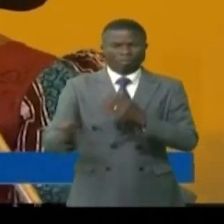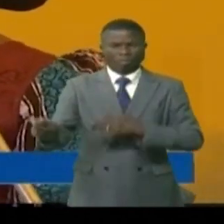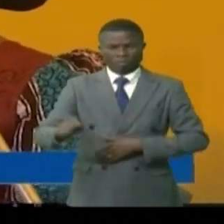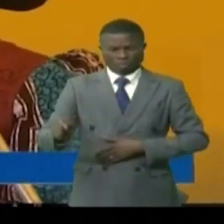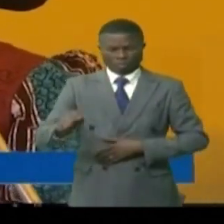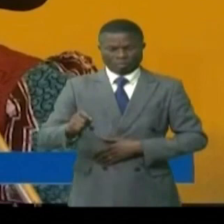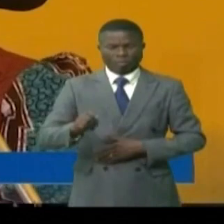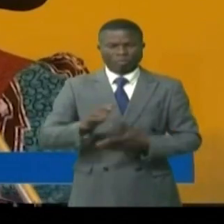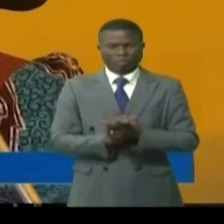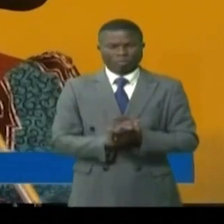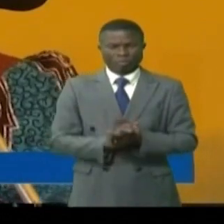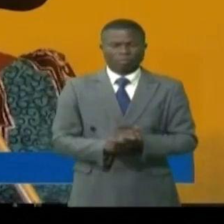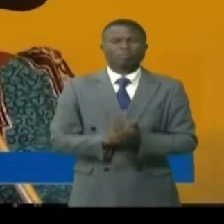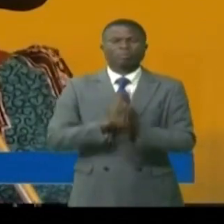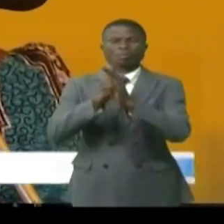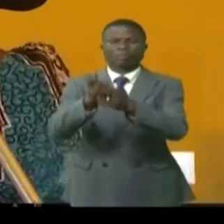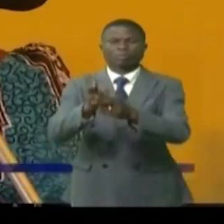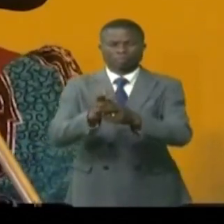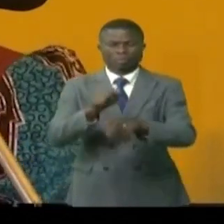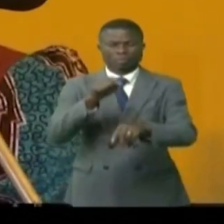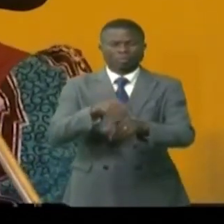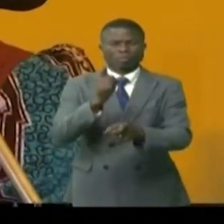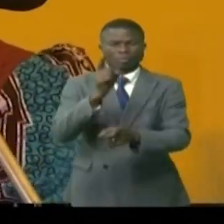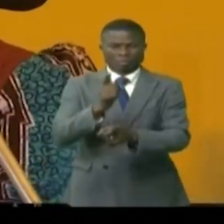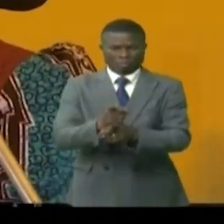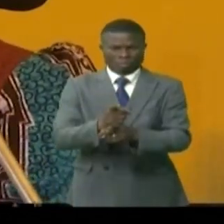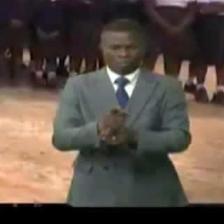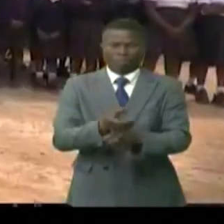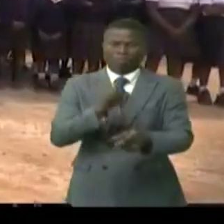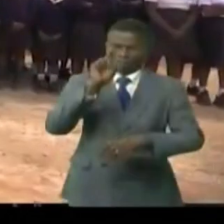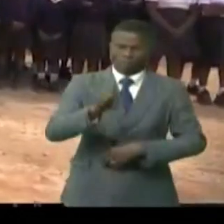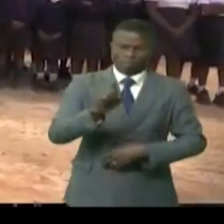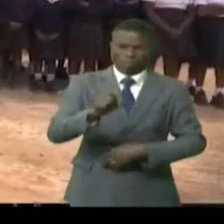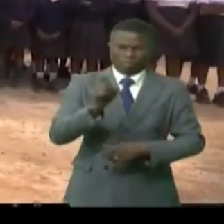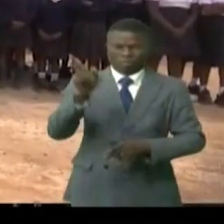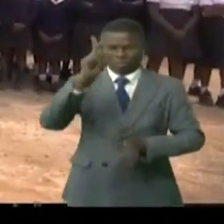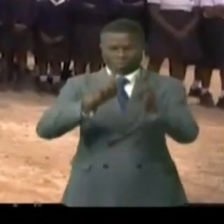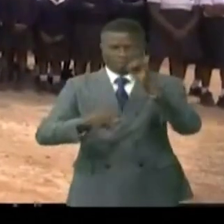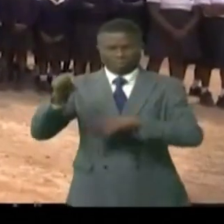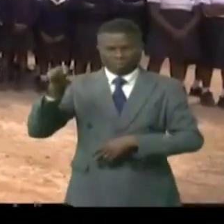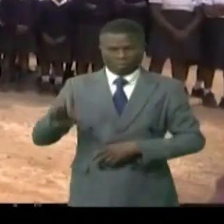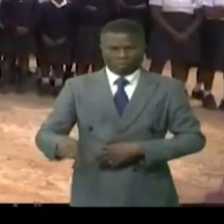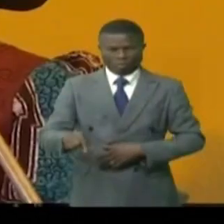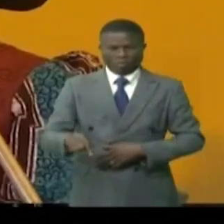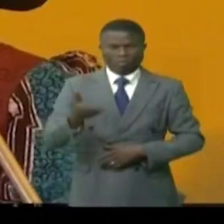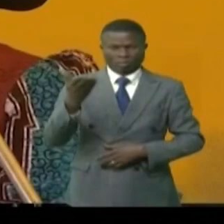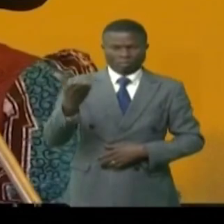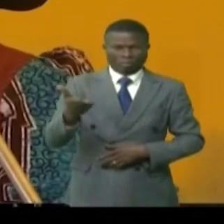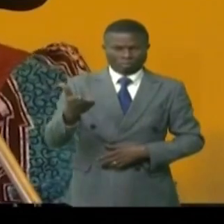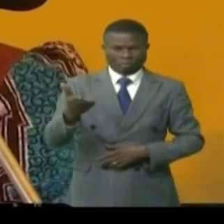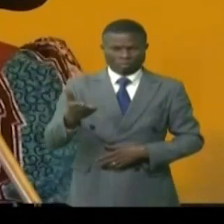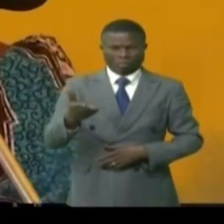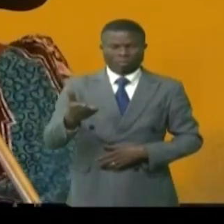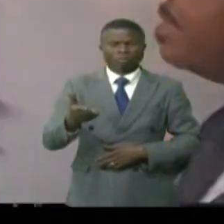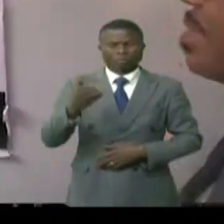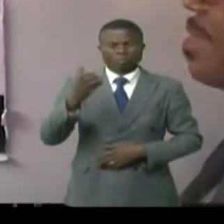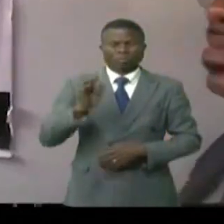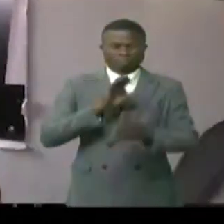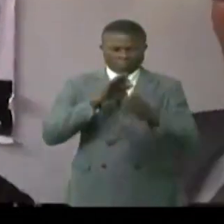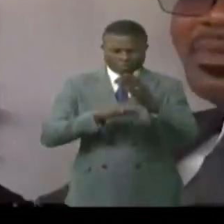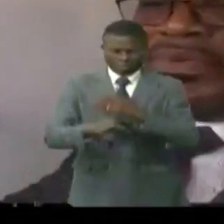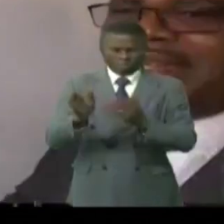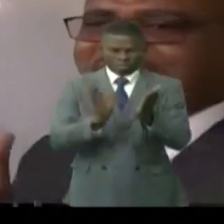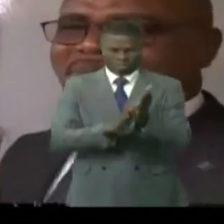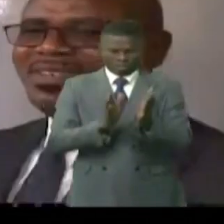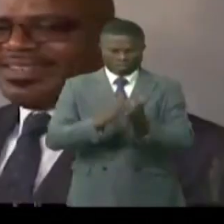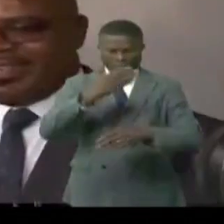de répondre pratiquement et à temps réel à l'un des besoins des habitants du quartier Moussonor, savoir construire une